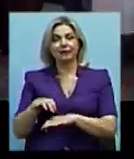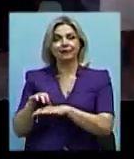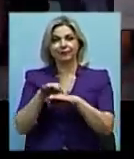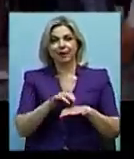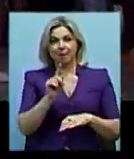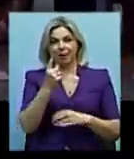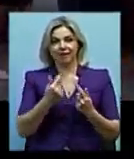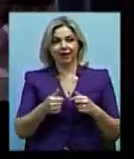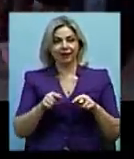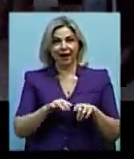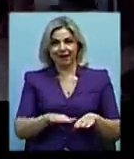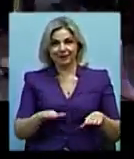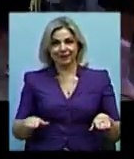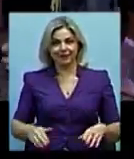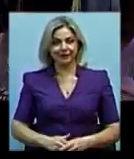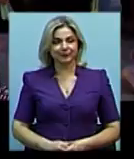першокласників.